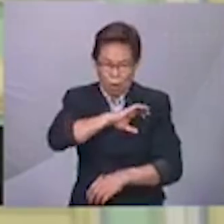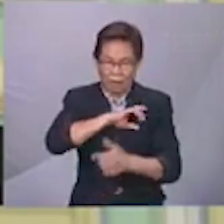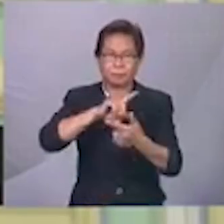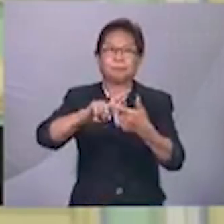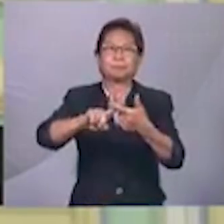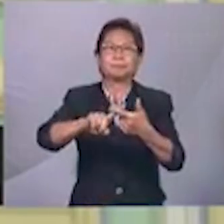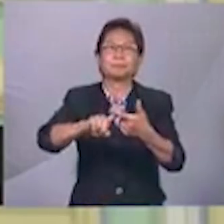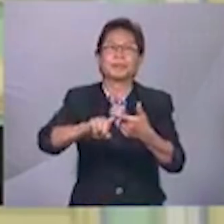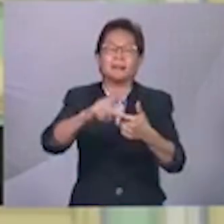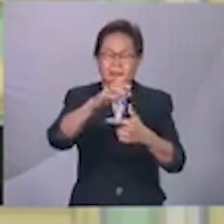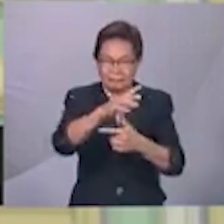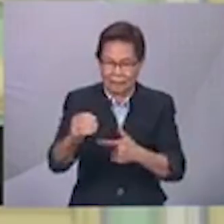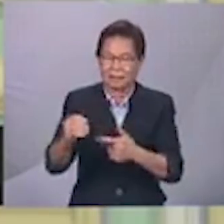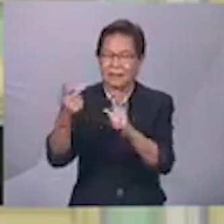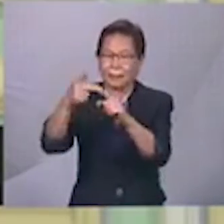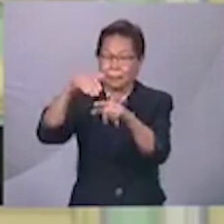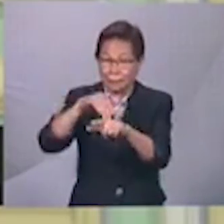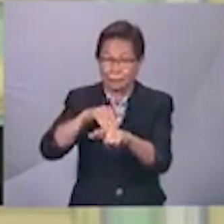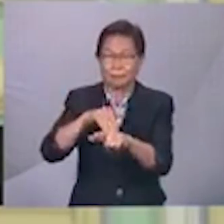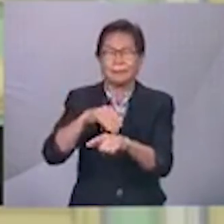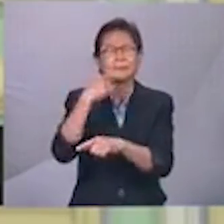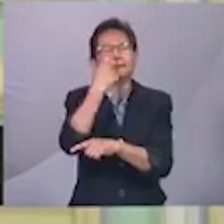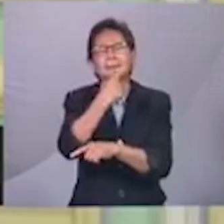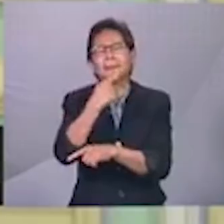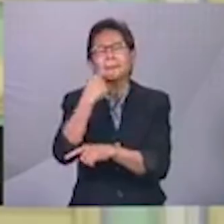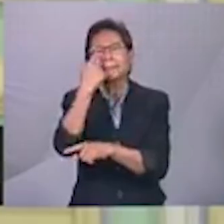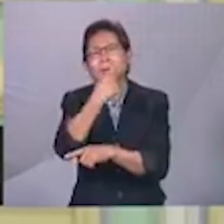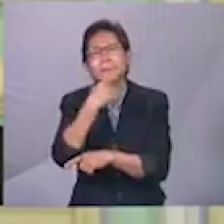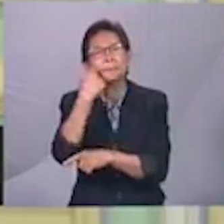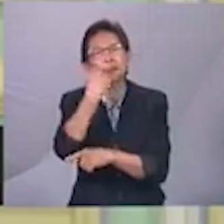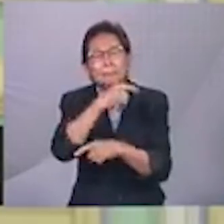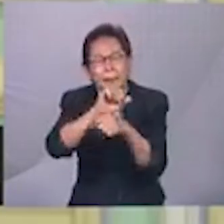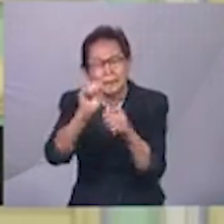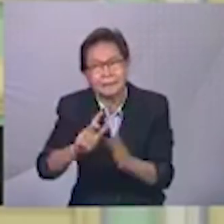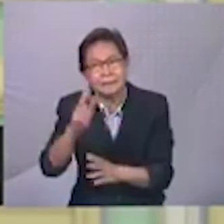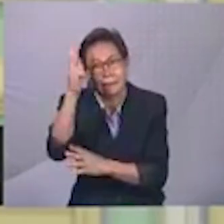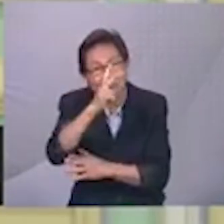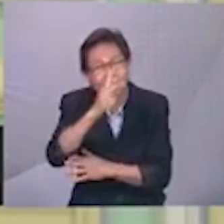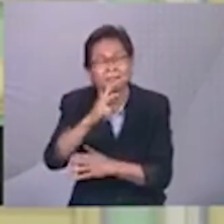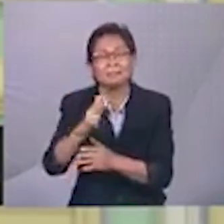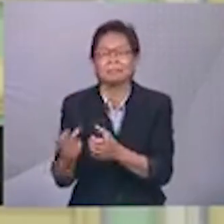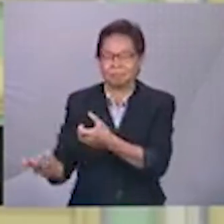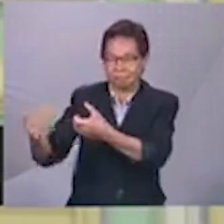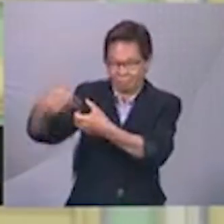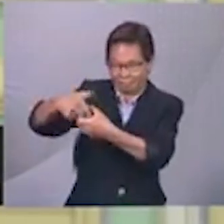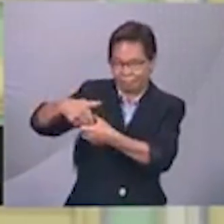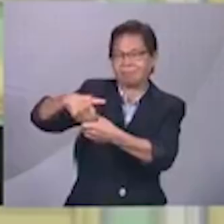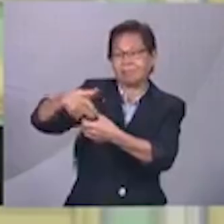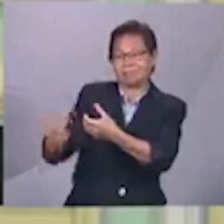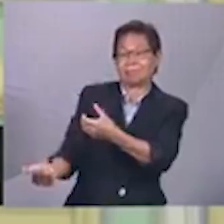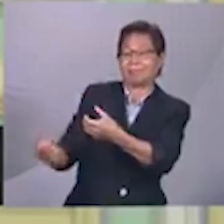polis, tetapi juga kepada sesiapa saja penjawat awam yang terlibat di